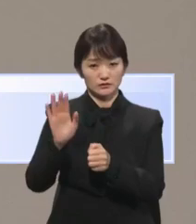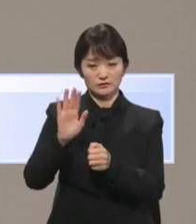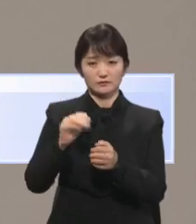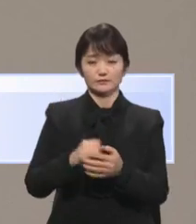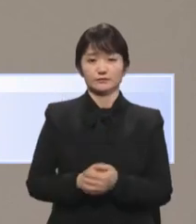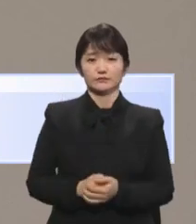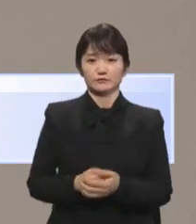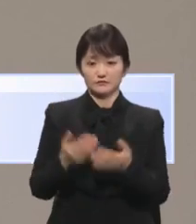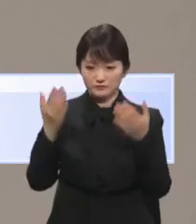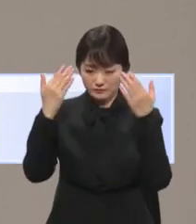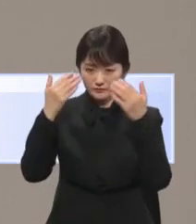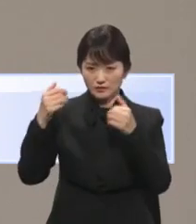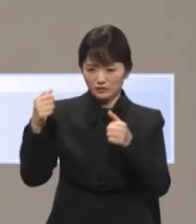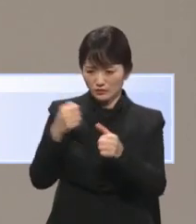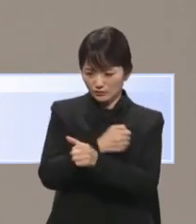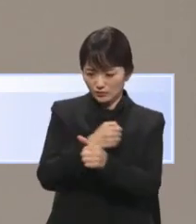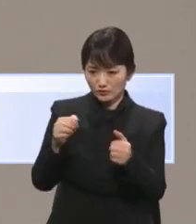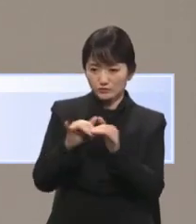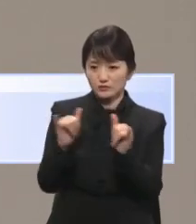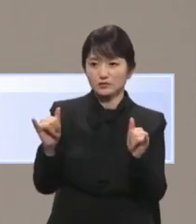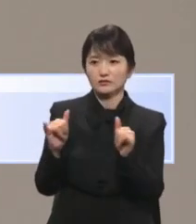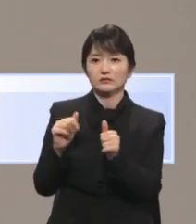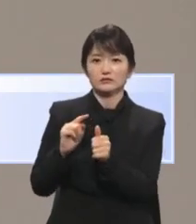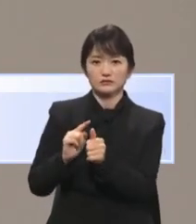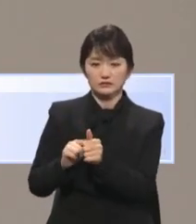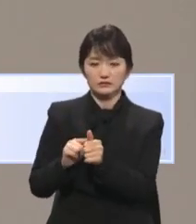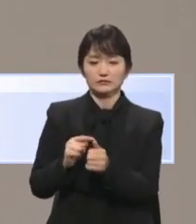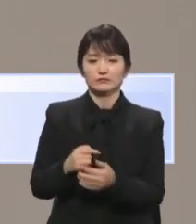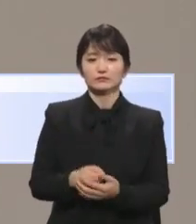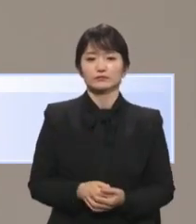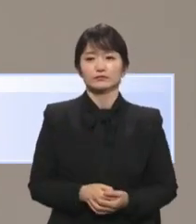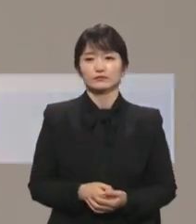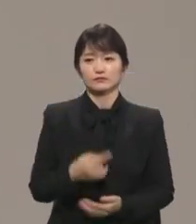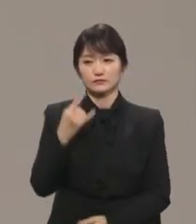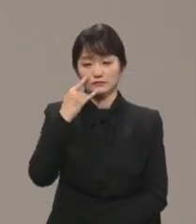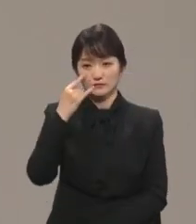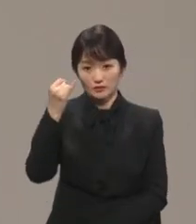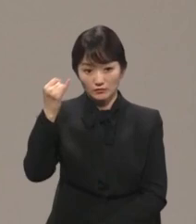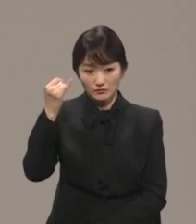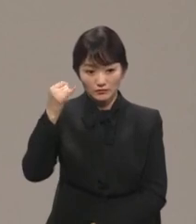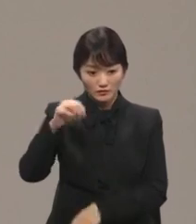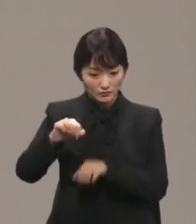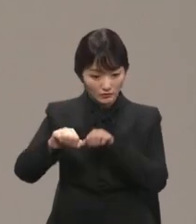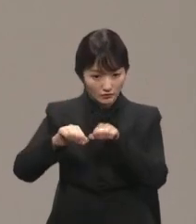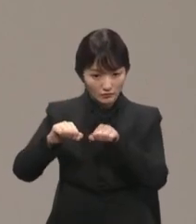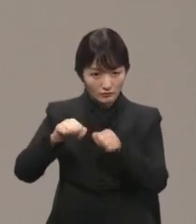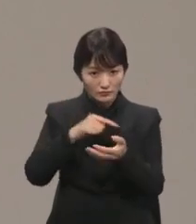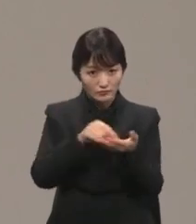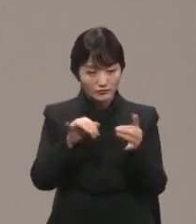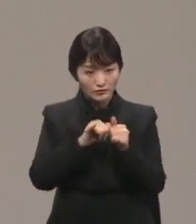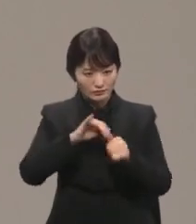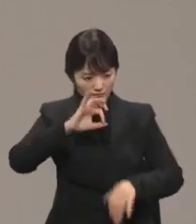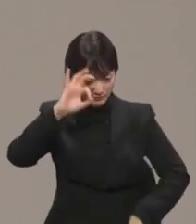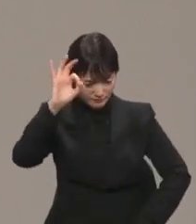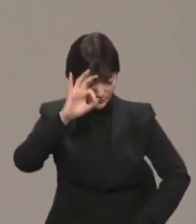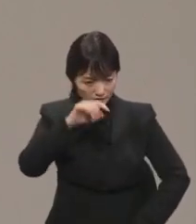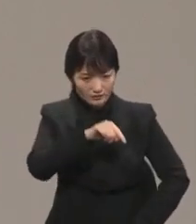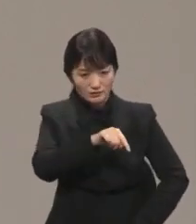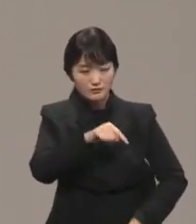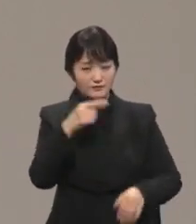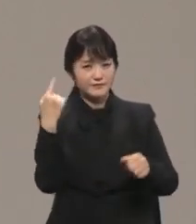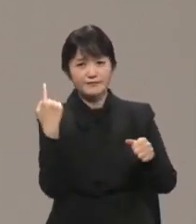학폭을 저지른 가해자였습니다 텐데 그러면 엄마가 하는 대응이 피해자를 찾아 가지고 피해자를대